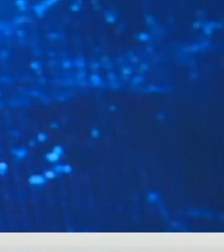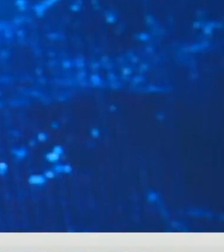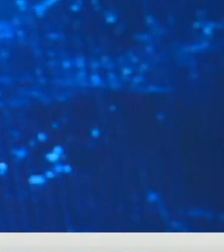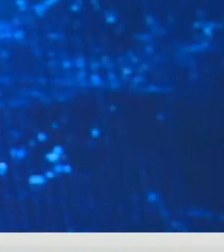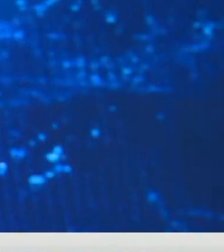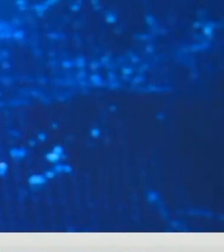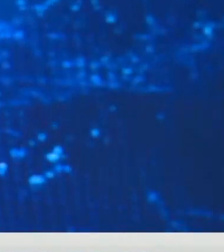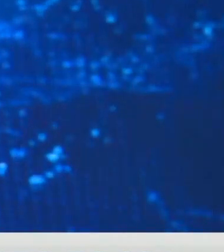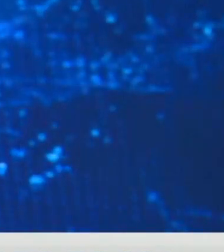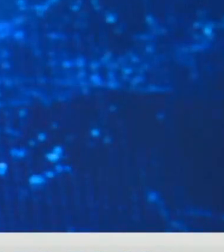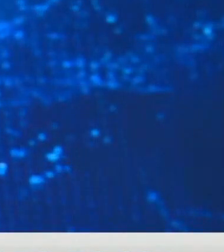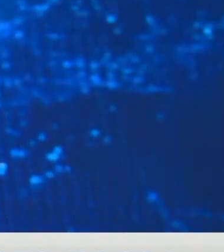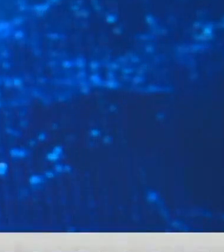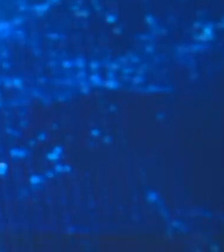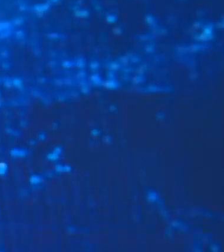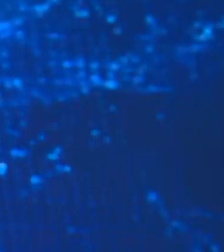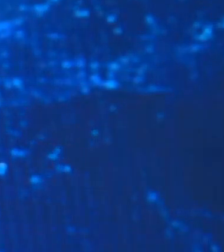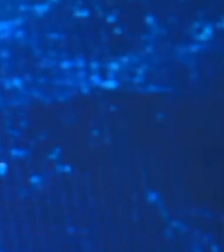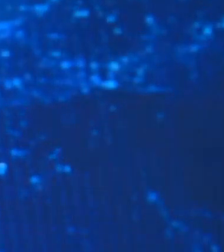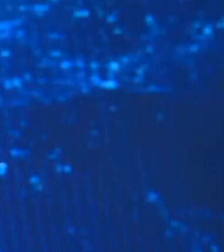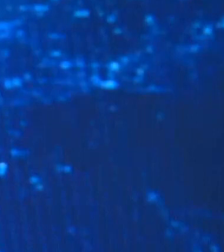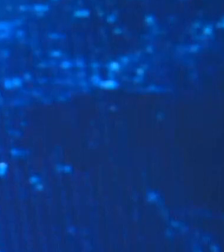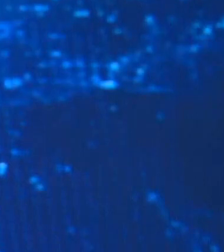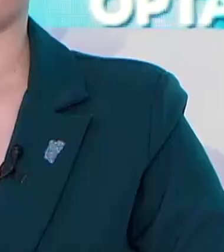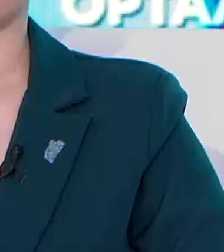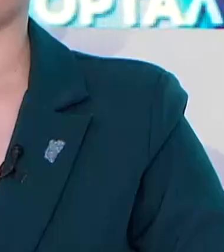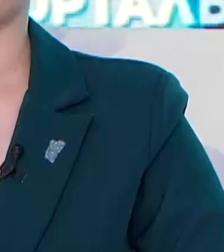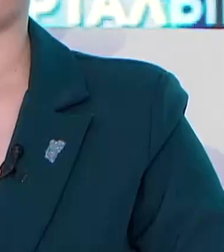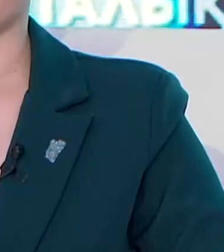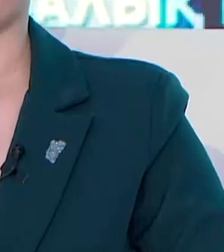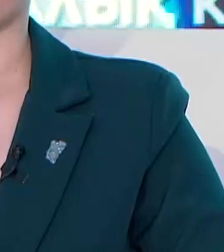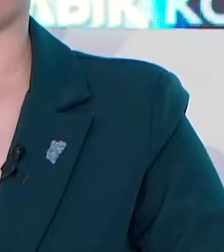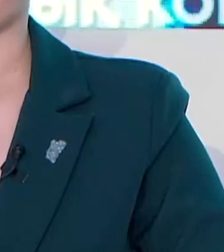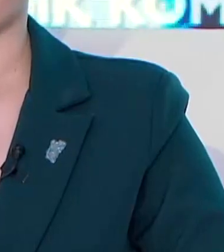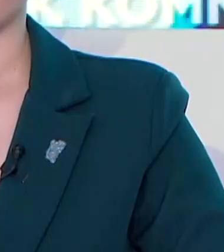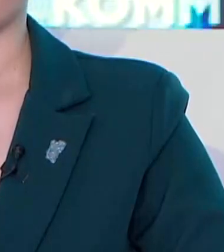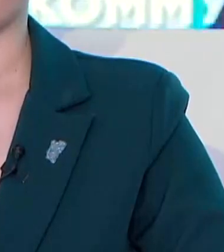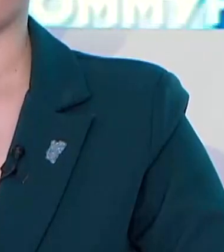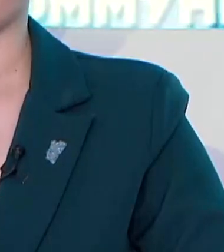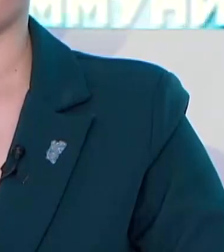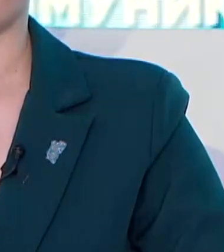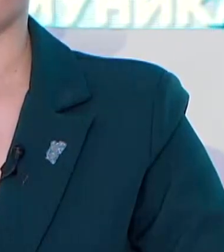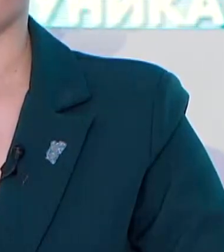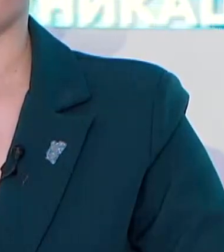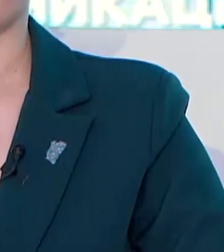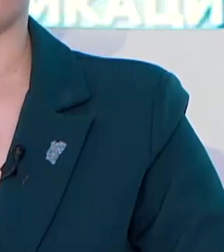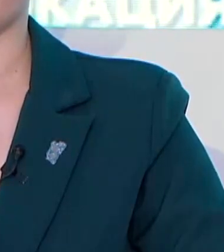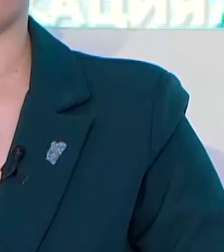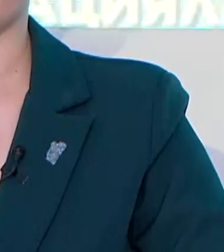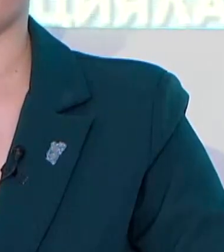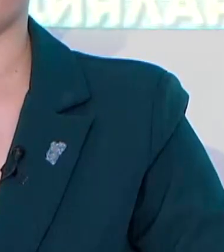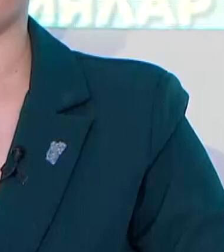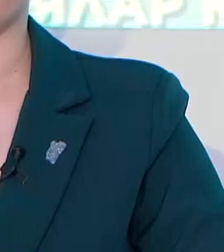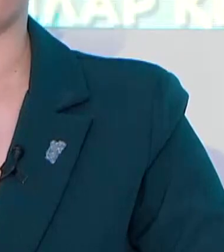Эфир продолжит брифинг на площадке службы центральных коммуникаций. Тема к этому часу – ответственность за нарушение карантинного